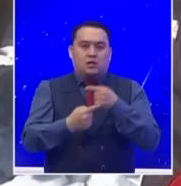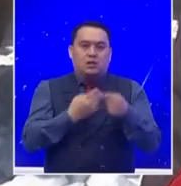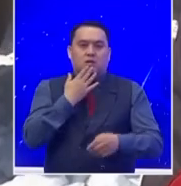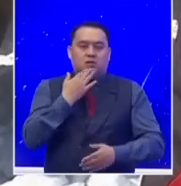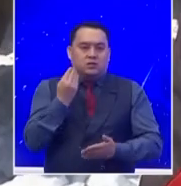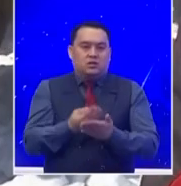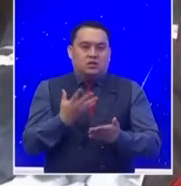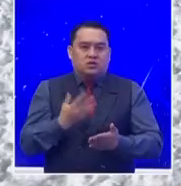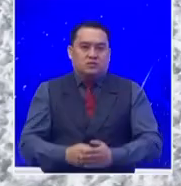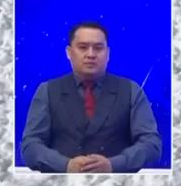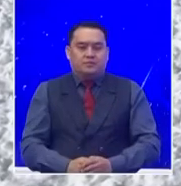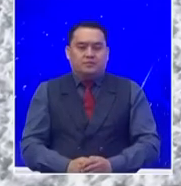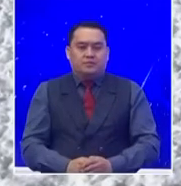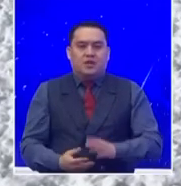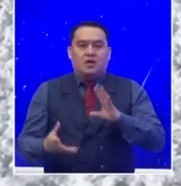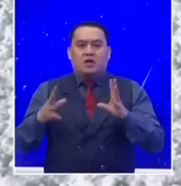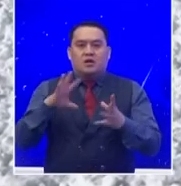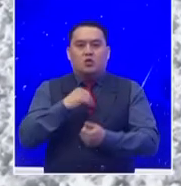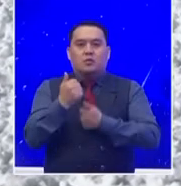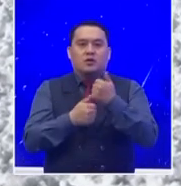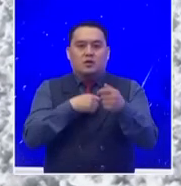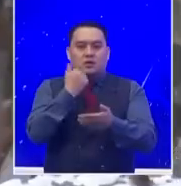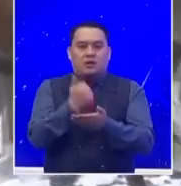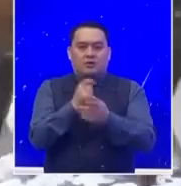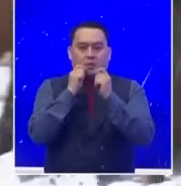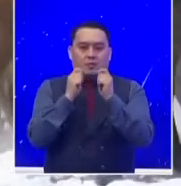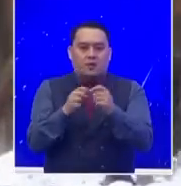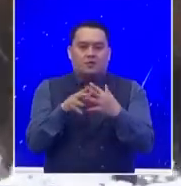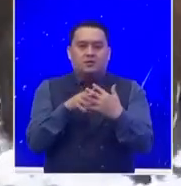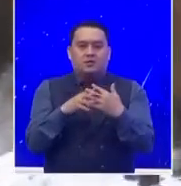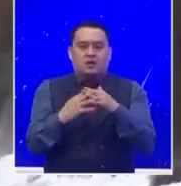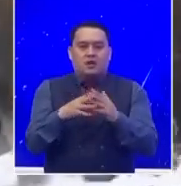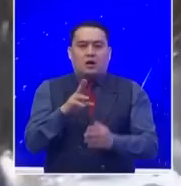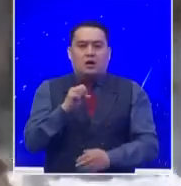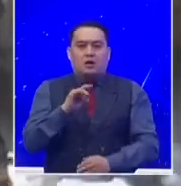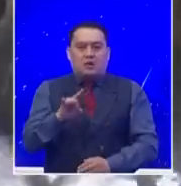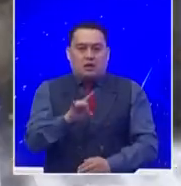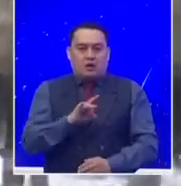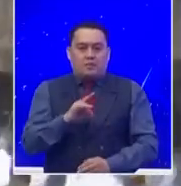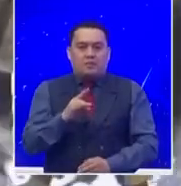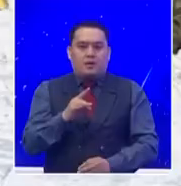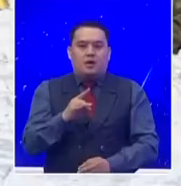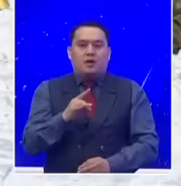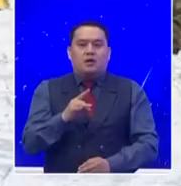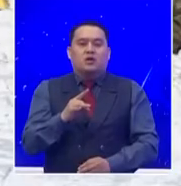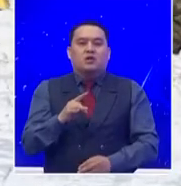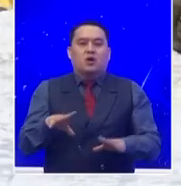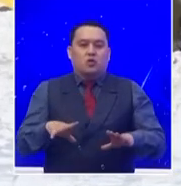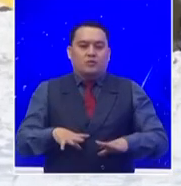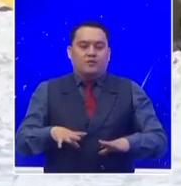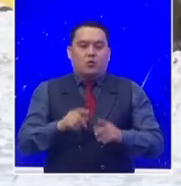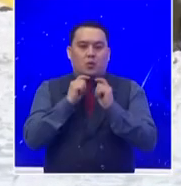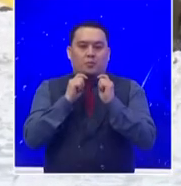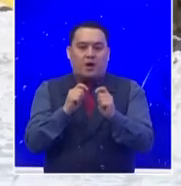национальные ценности. По итогам игры главный приз получила команда из села Кайнара Эмбекского района. Они получили жеребенка. Остальных